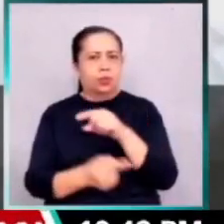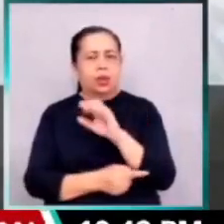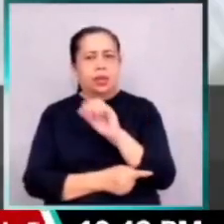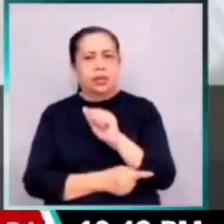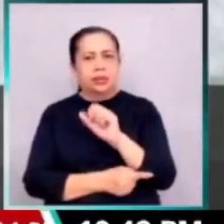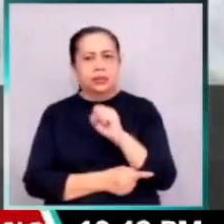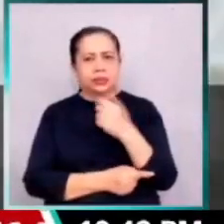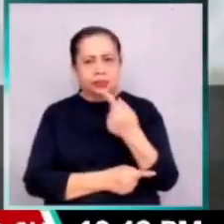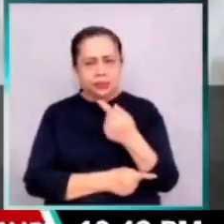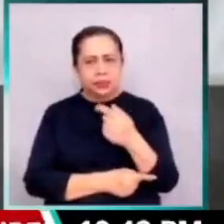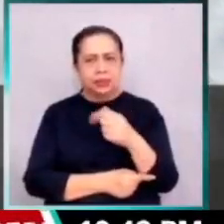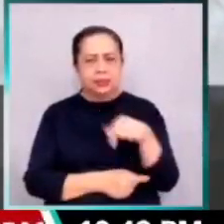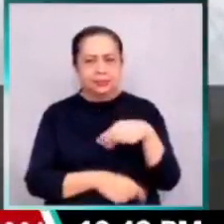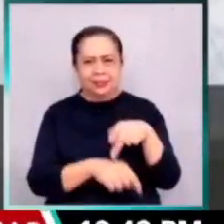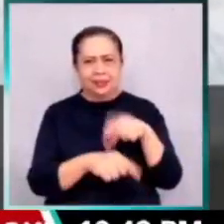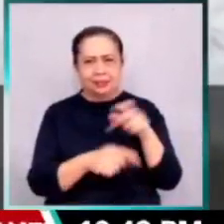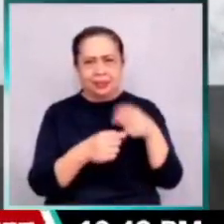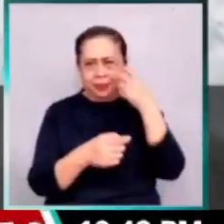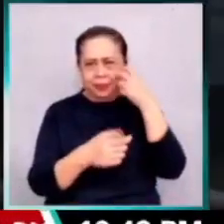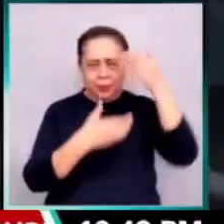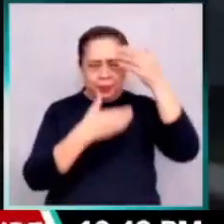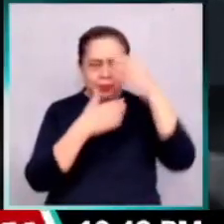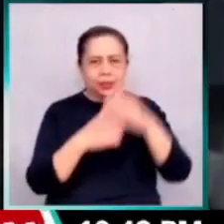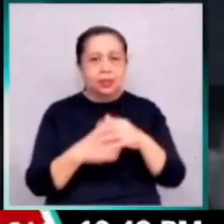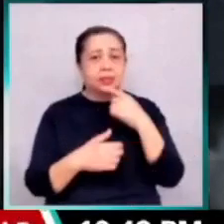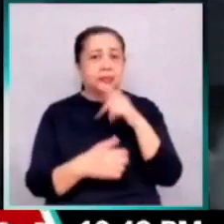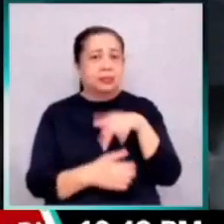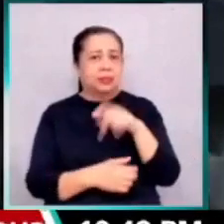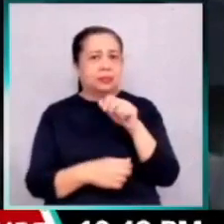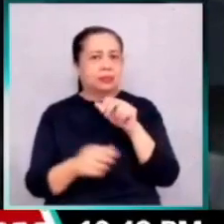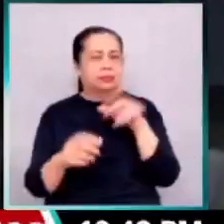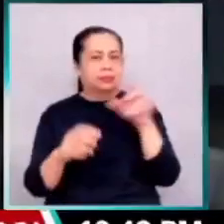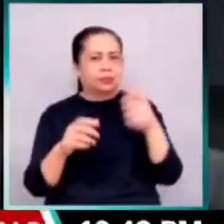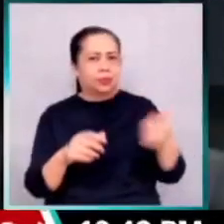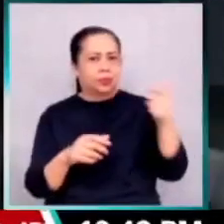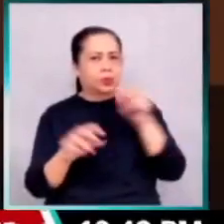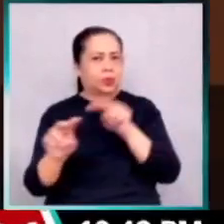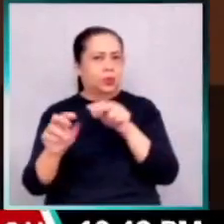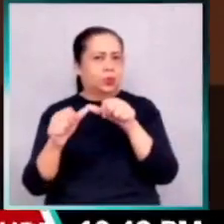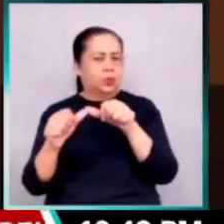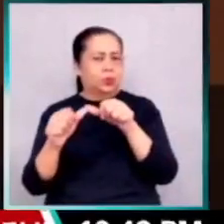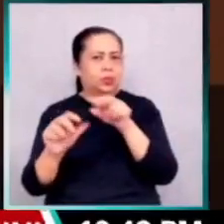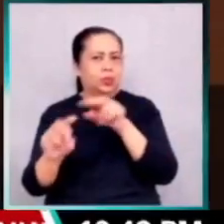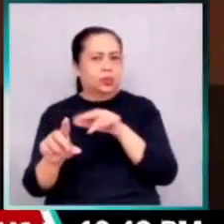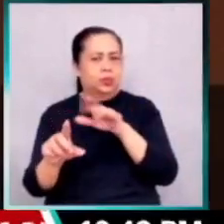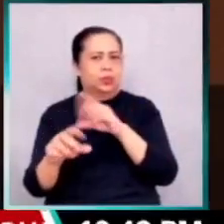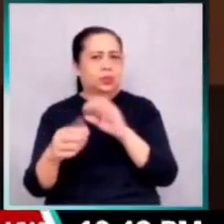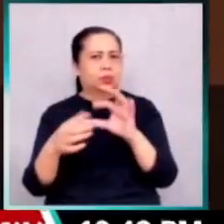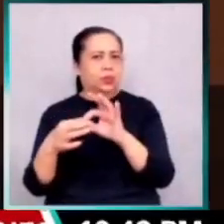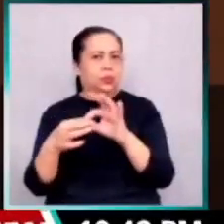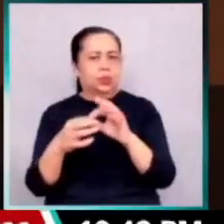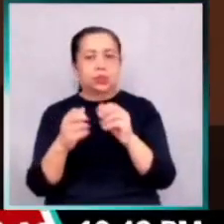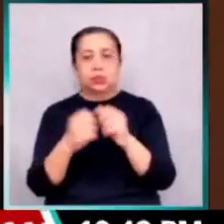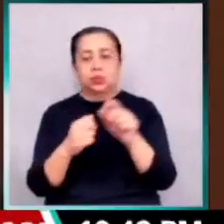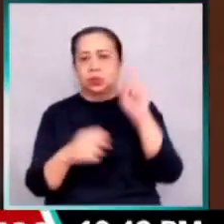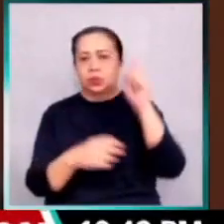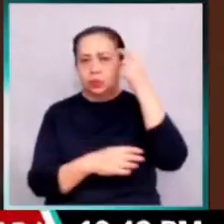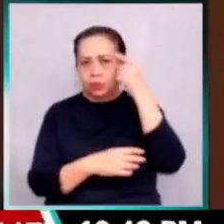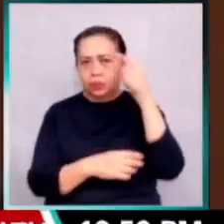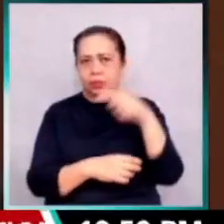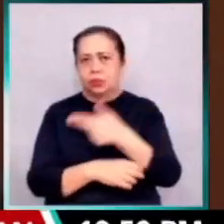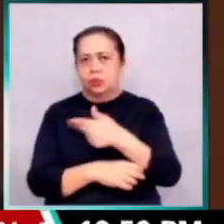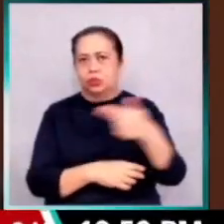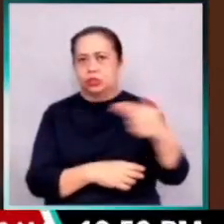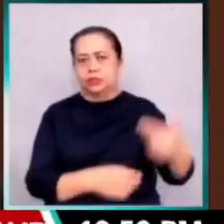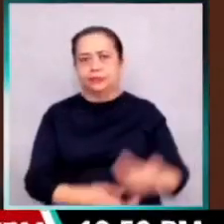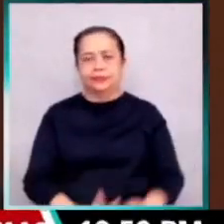sa Philippine National Police, patuloy ang pagmomonitor nila kay Patek at ang koordinasyon nila sa gobyerno ng Indonesia.